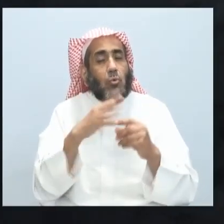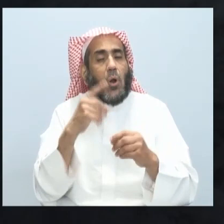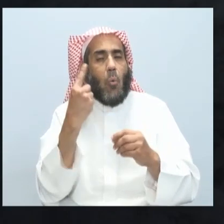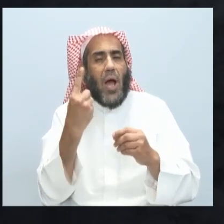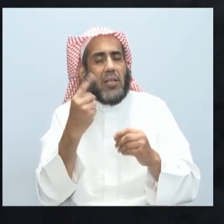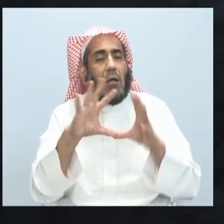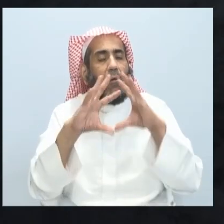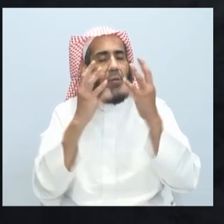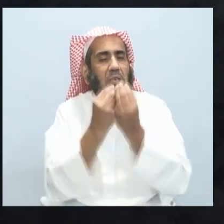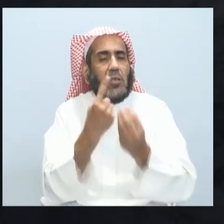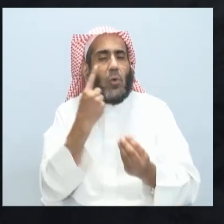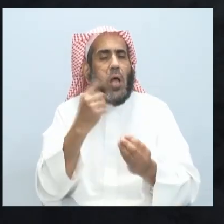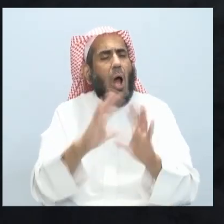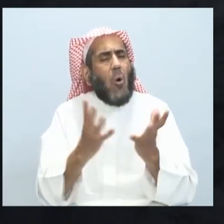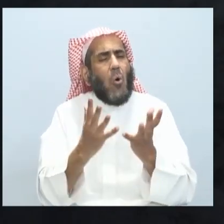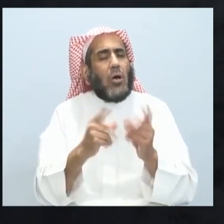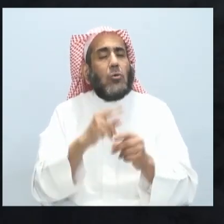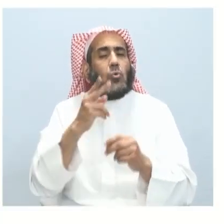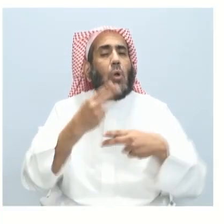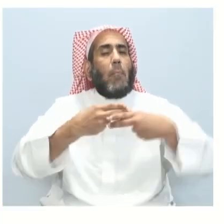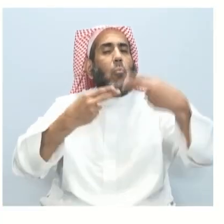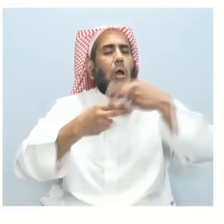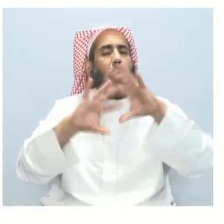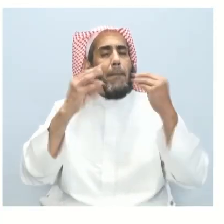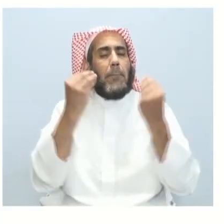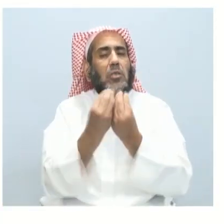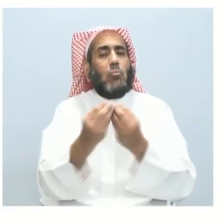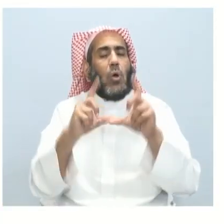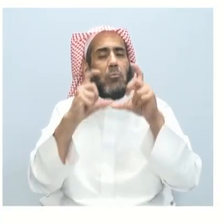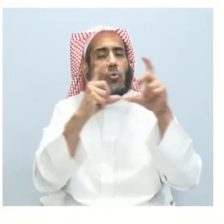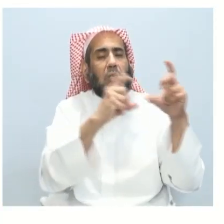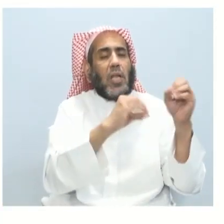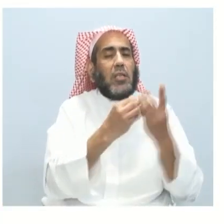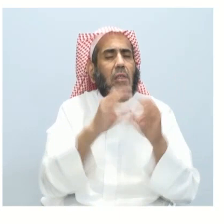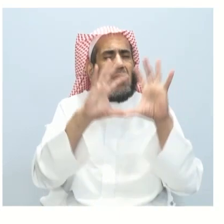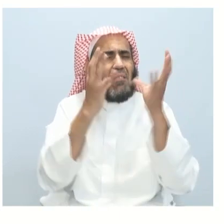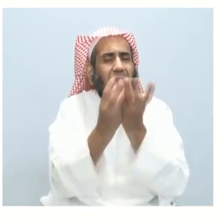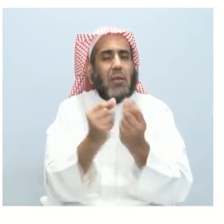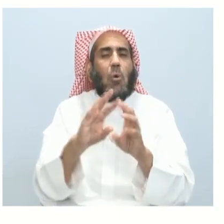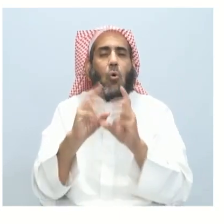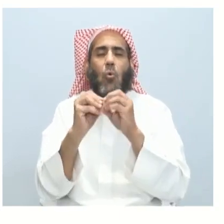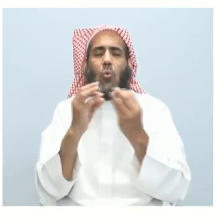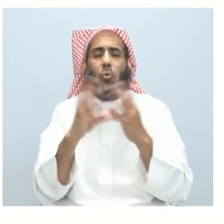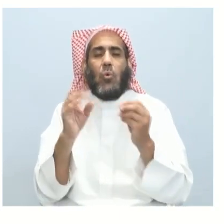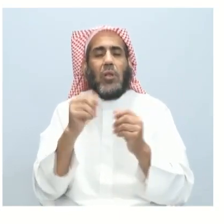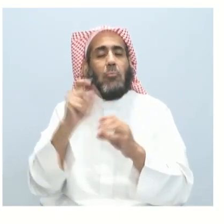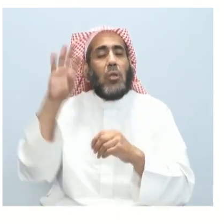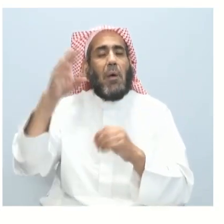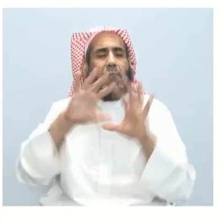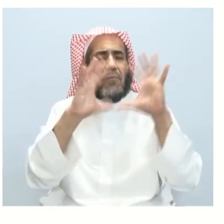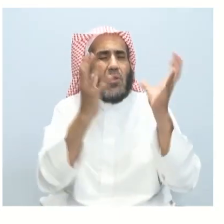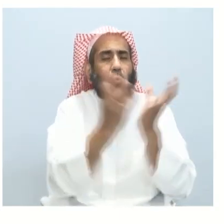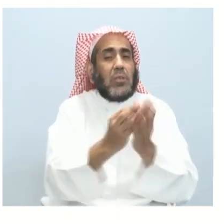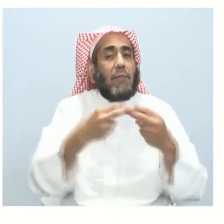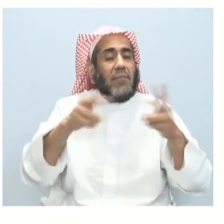واحده في مشهد واحد او في صوره واحده ام صوره مركبه وهي مجموعه من الصور تتحدث في موضوع واحد كما ذكر ايضا ابي تمام في وصف وفي